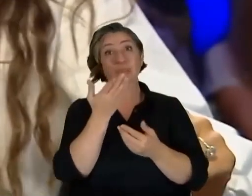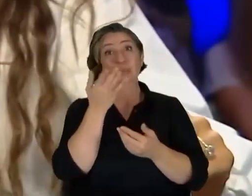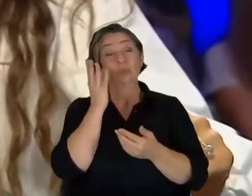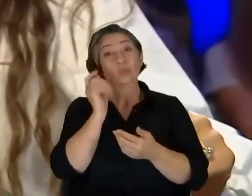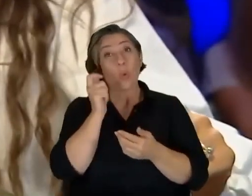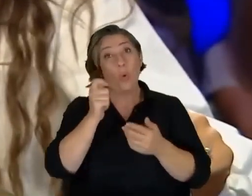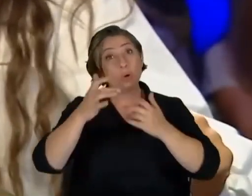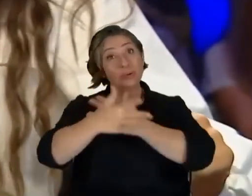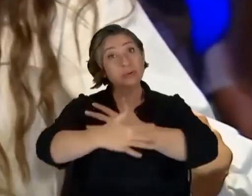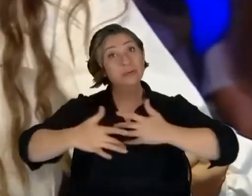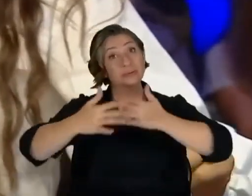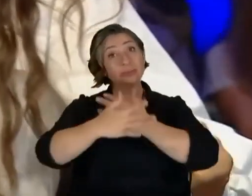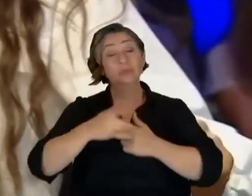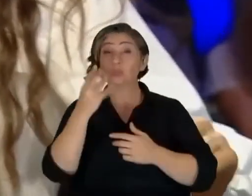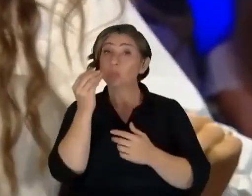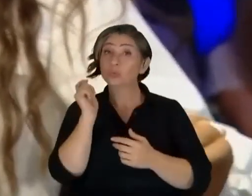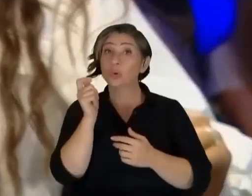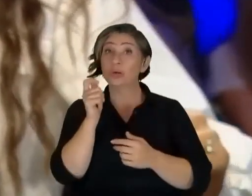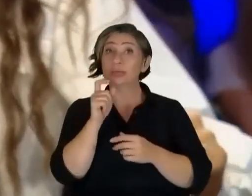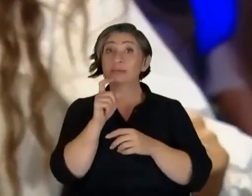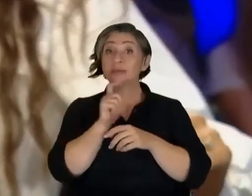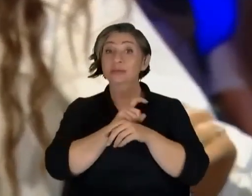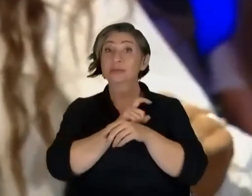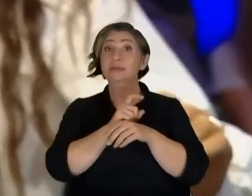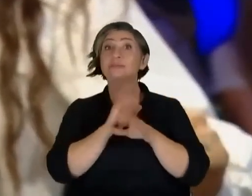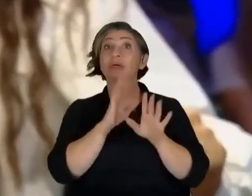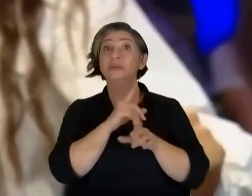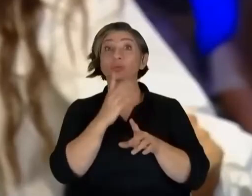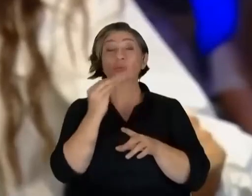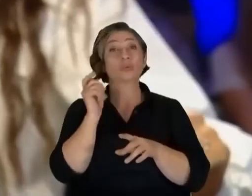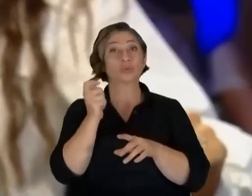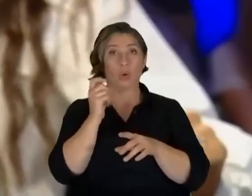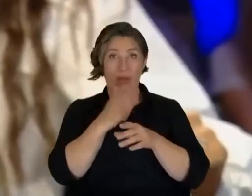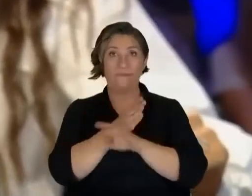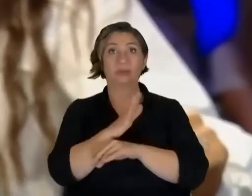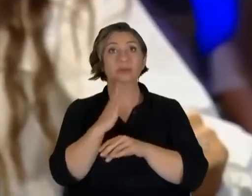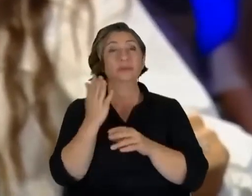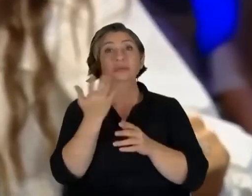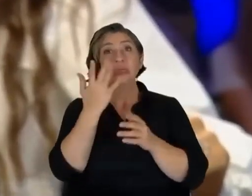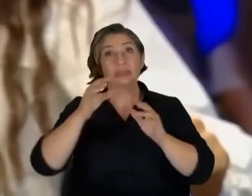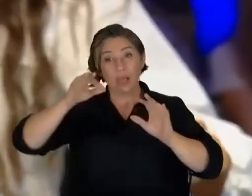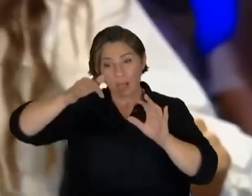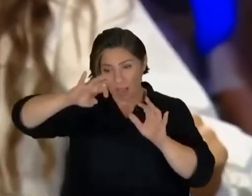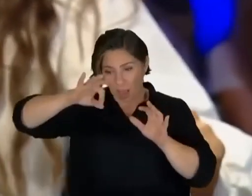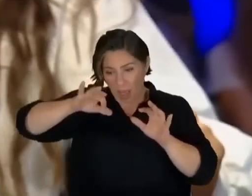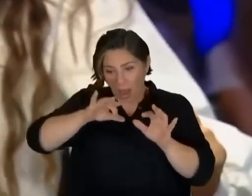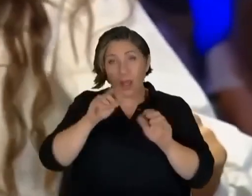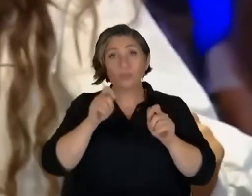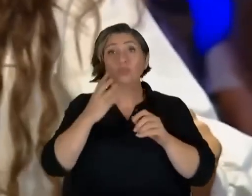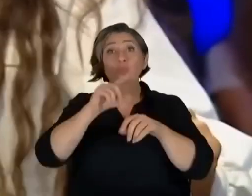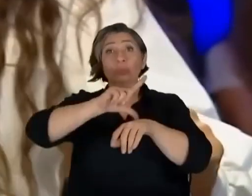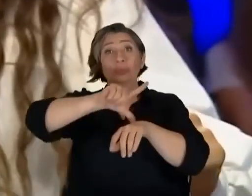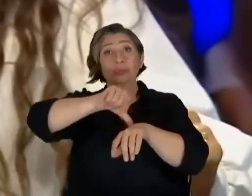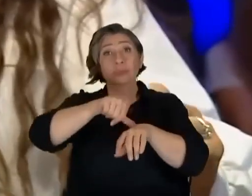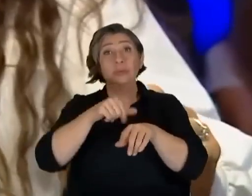Bu da ne zor enstrüman değil mi? Evet, ha? Zor. Kızdırmaya çok zor. Gelmez yani. Yok, ha? Çok zor, evet. Çok tabii. Zor. Nasıl akorde ediyorsun? Vallahi çok